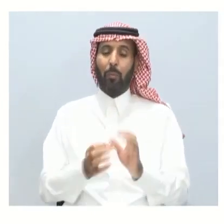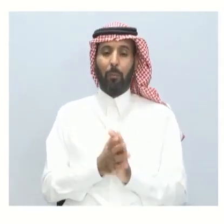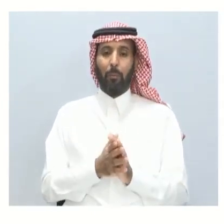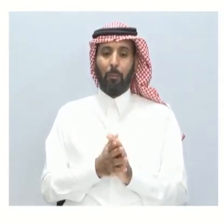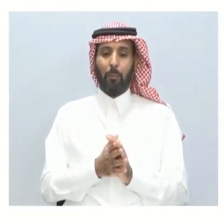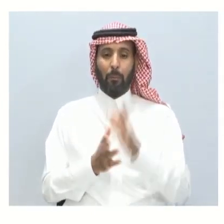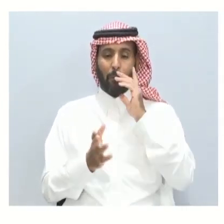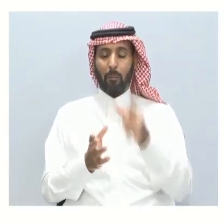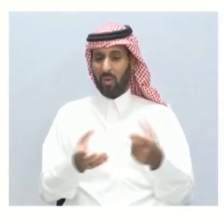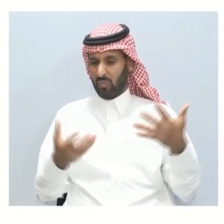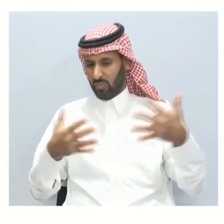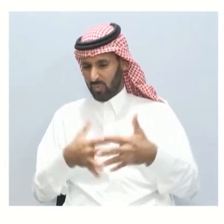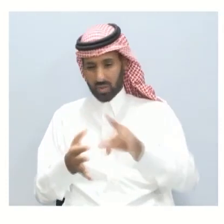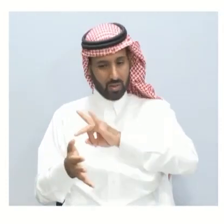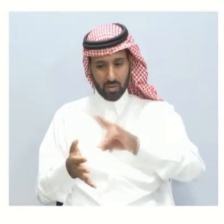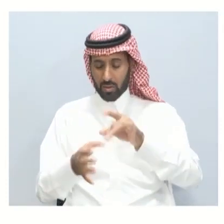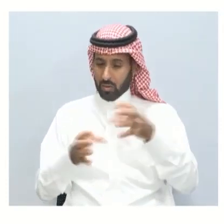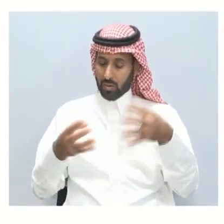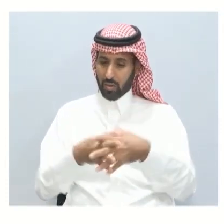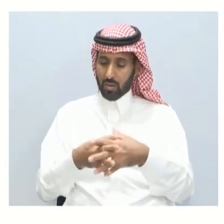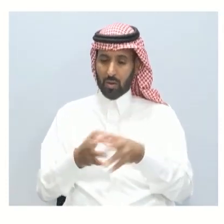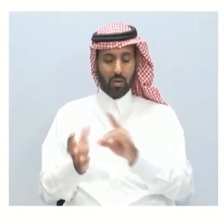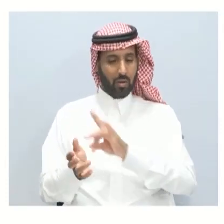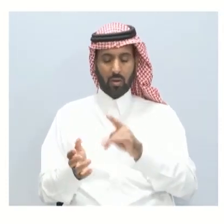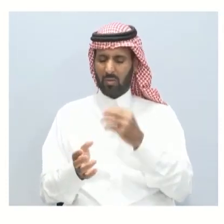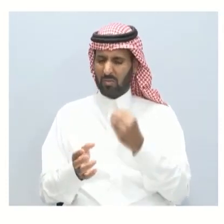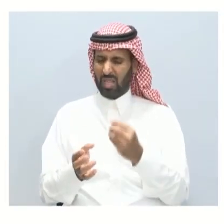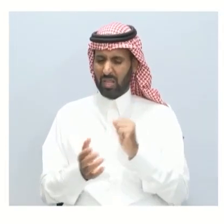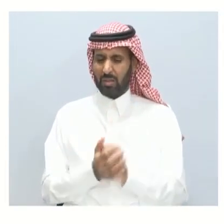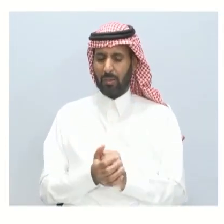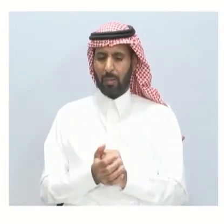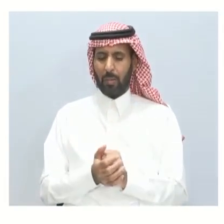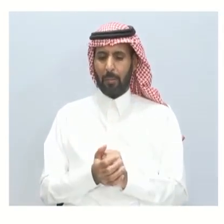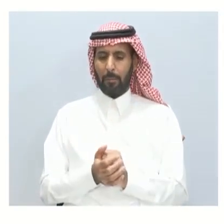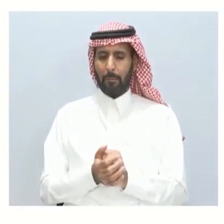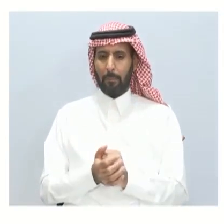تستطيع التفاعل مع المركبات الاخرى الا نادر جدا